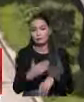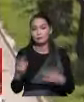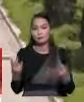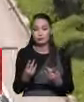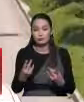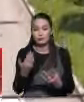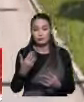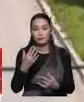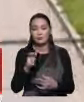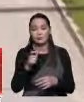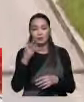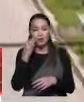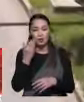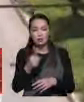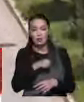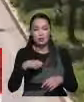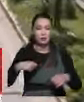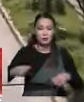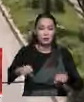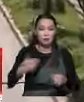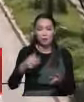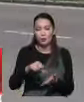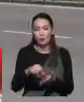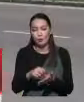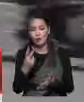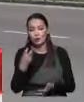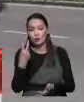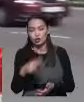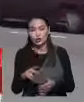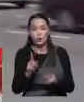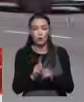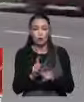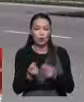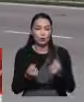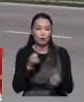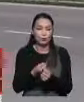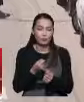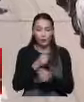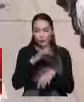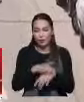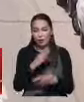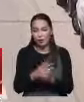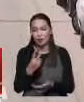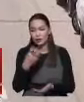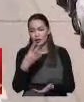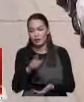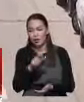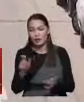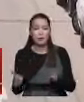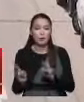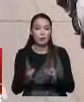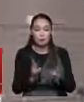ғана Алматының өзінде былтыр мопедтердің қатысуымен 223 жол көлік оқиғасы болған. 240 адам жарақат